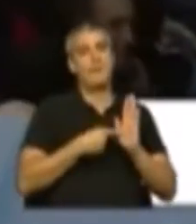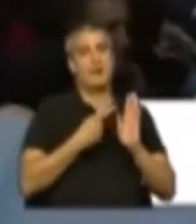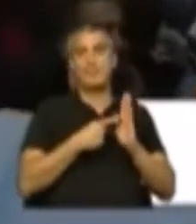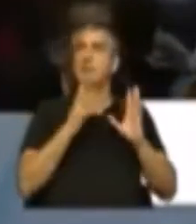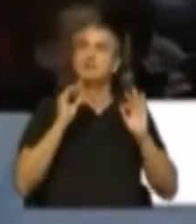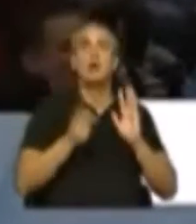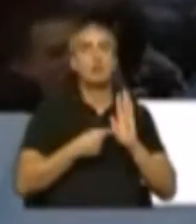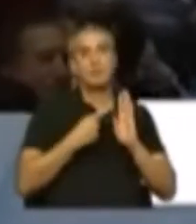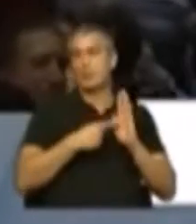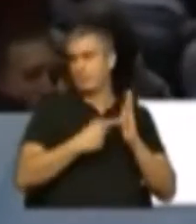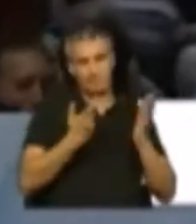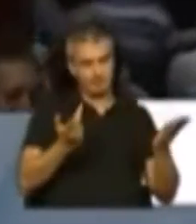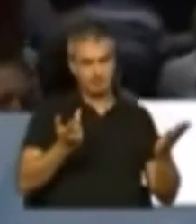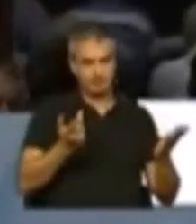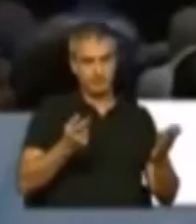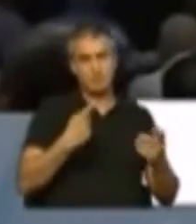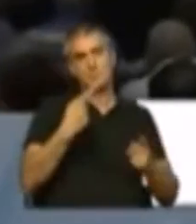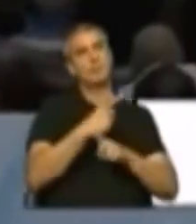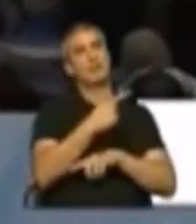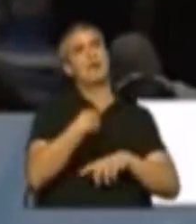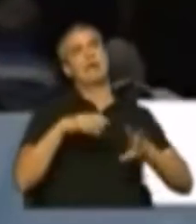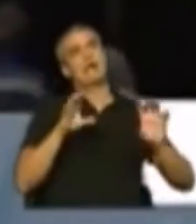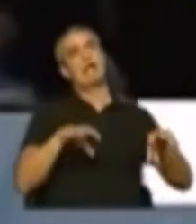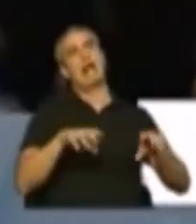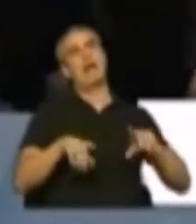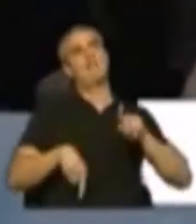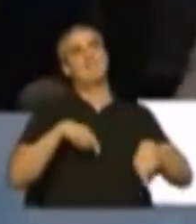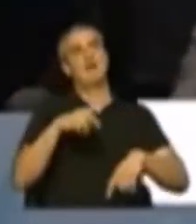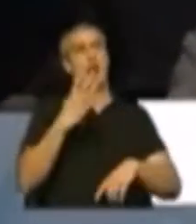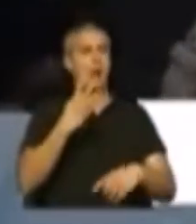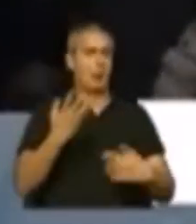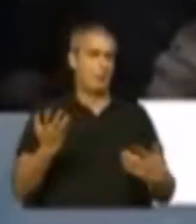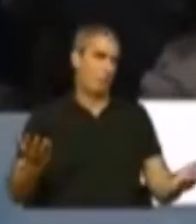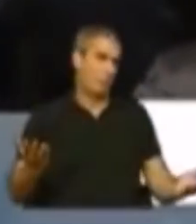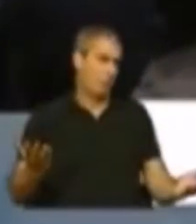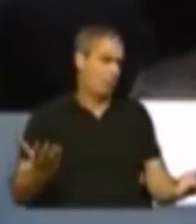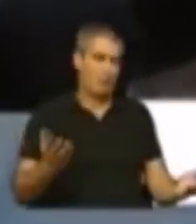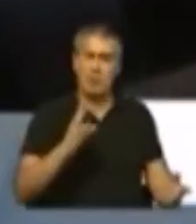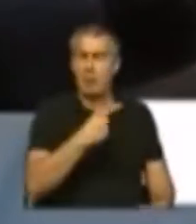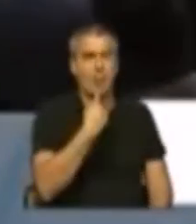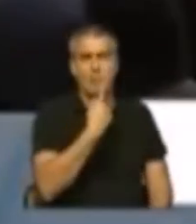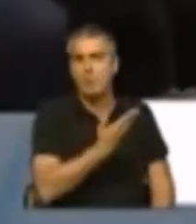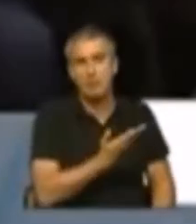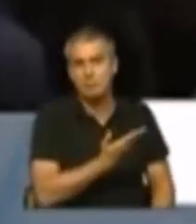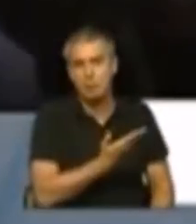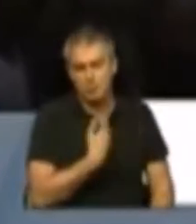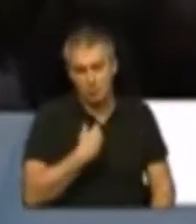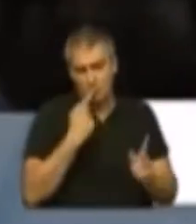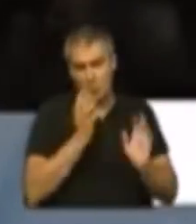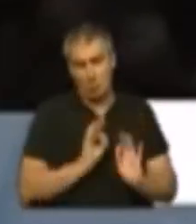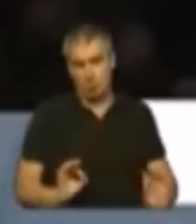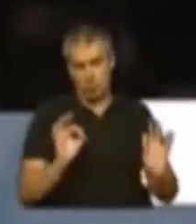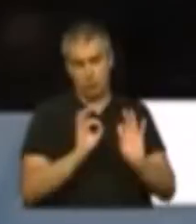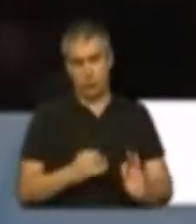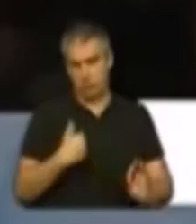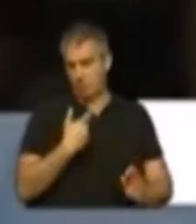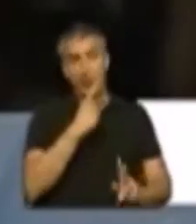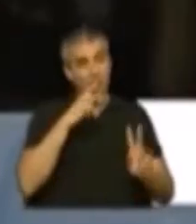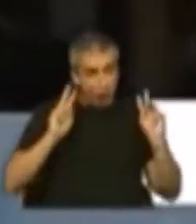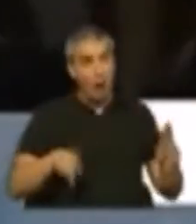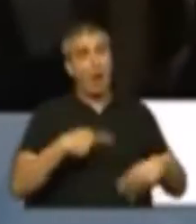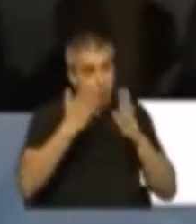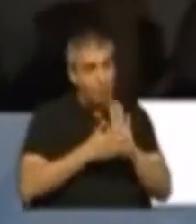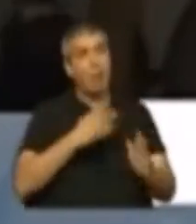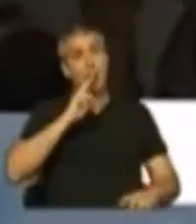עשרות פעמים, אני לא אגזים, קראו לי כלב הולך על ארבע. עכשיו, למה הוא חוזר על דבר שלא נאמר, וחוזר על כך שוב ושוב ושוב? הרי